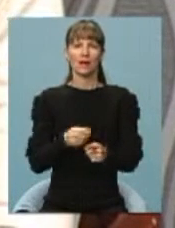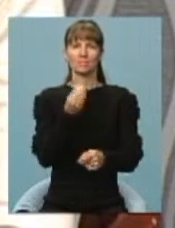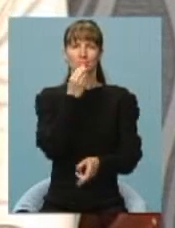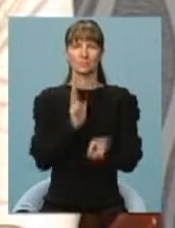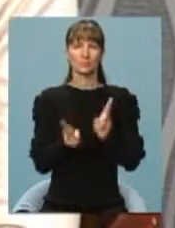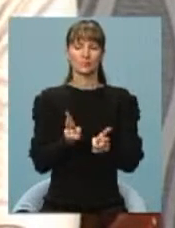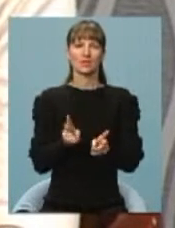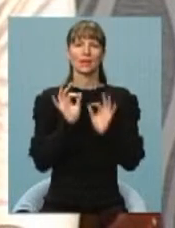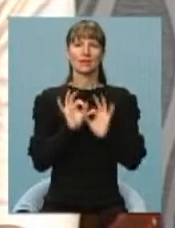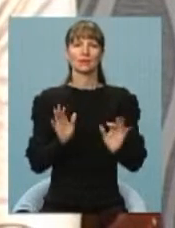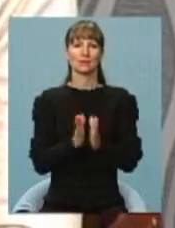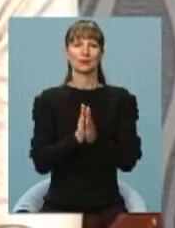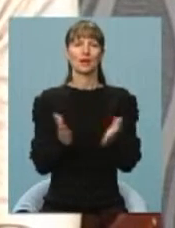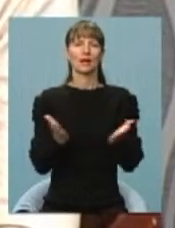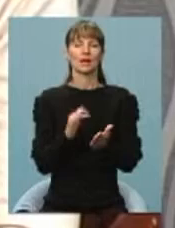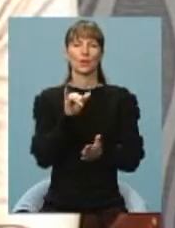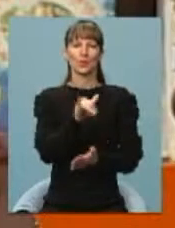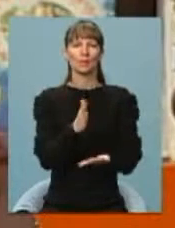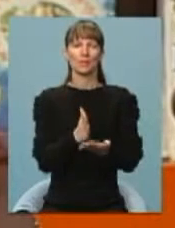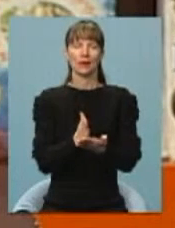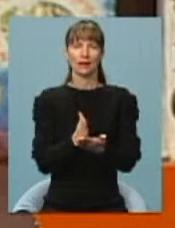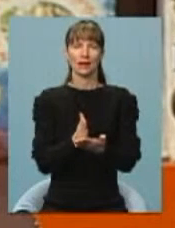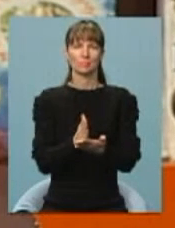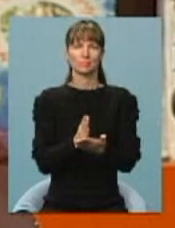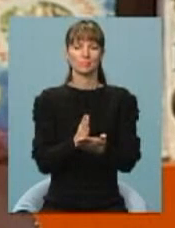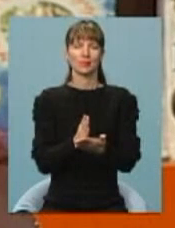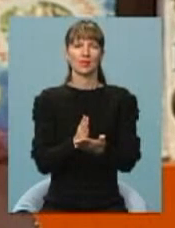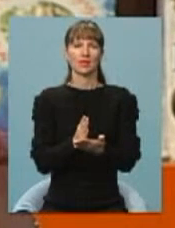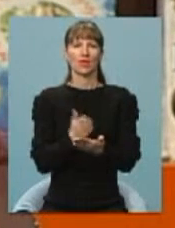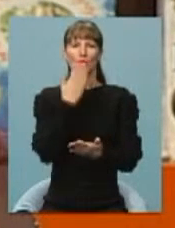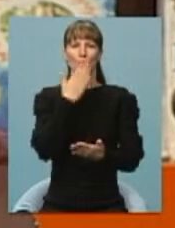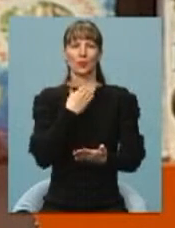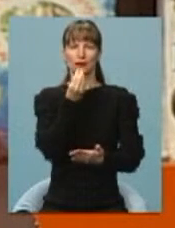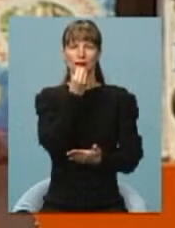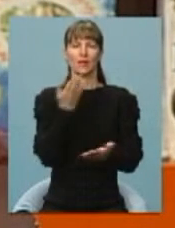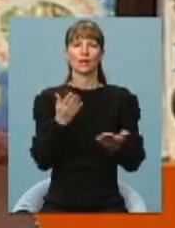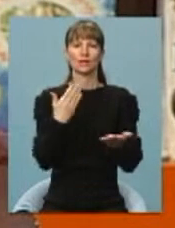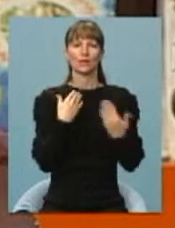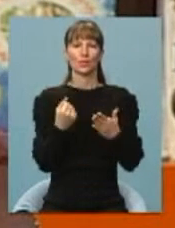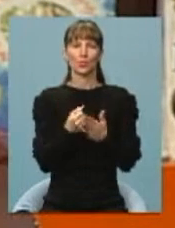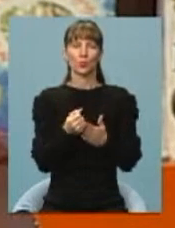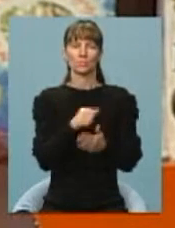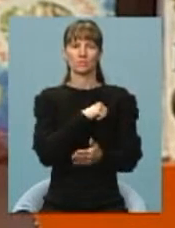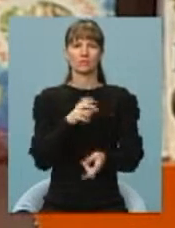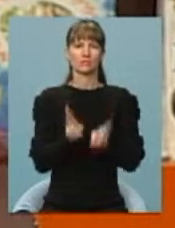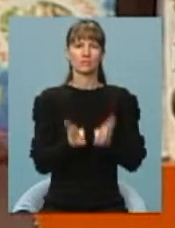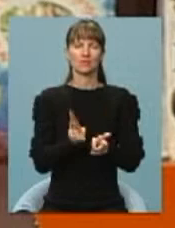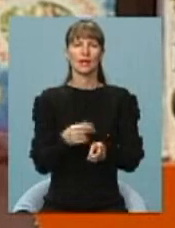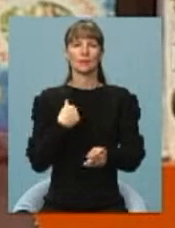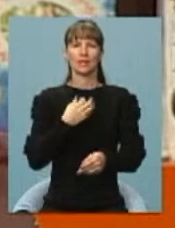їжі. Розповідай, будь ласка, які в тебе є коронні страви і як ти ставишся до приготування їжі? Мне